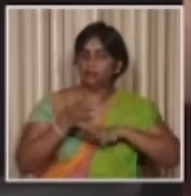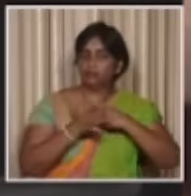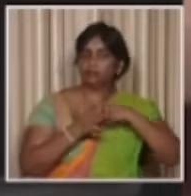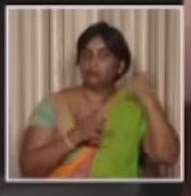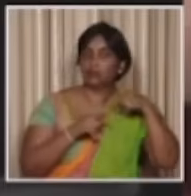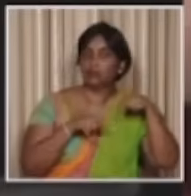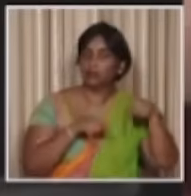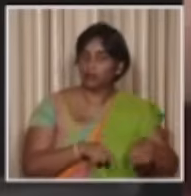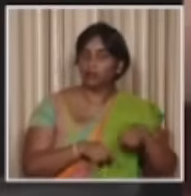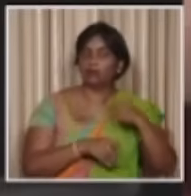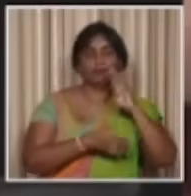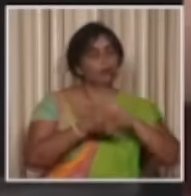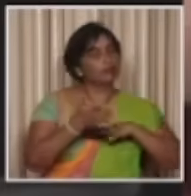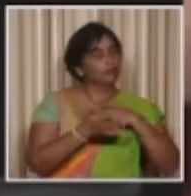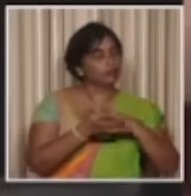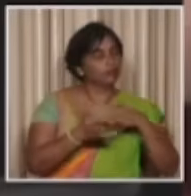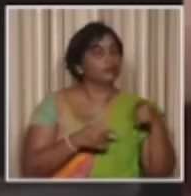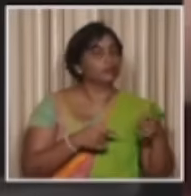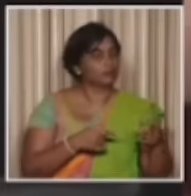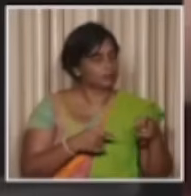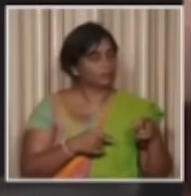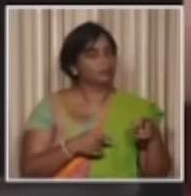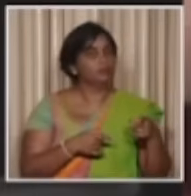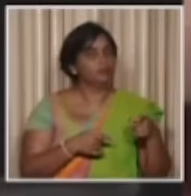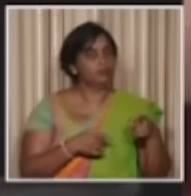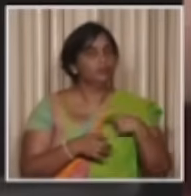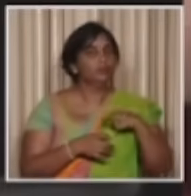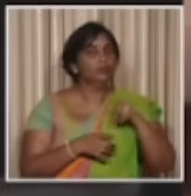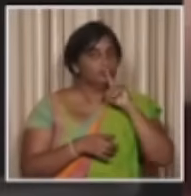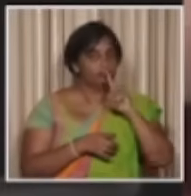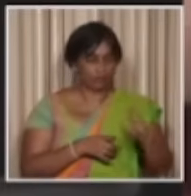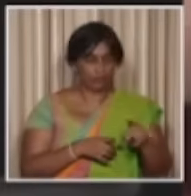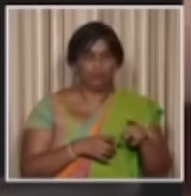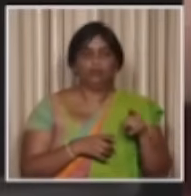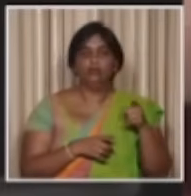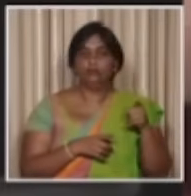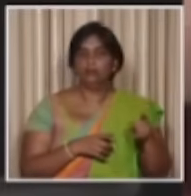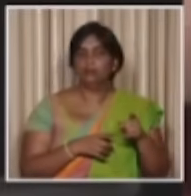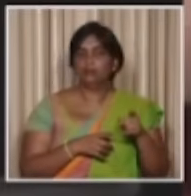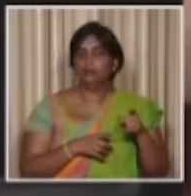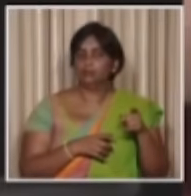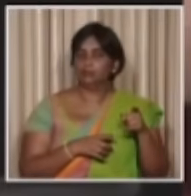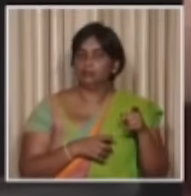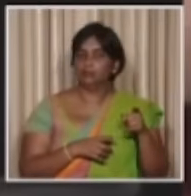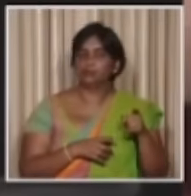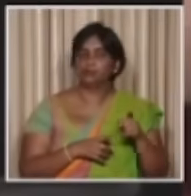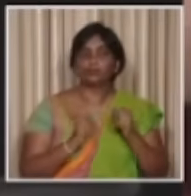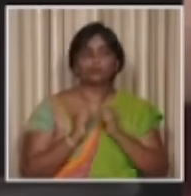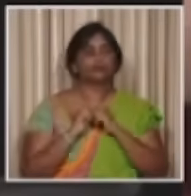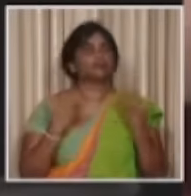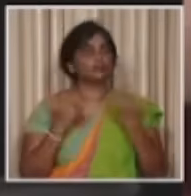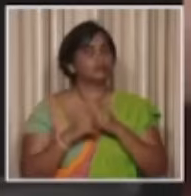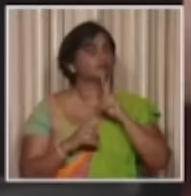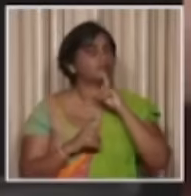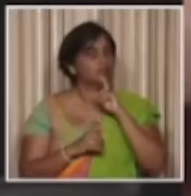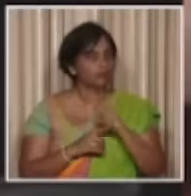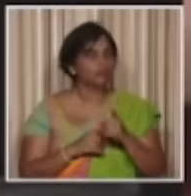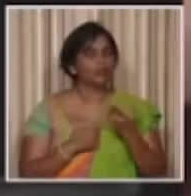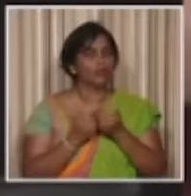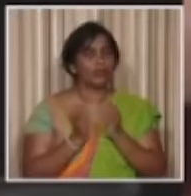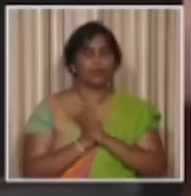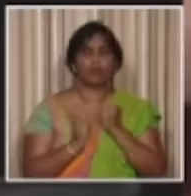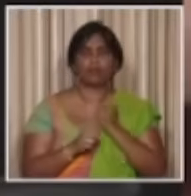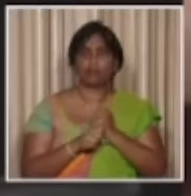යෝජනා මේ අයවැය මේ අවුරුද්දෙත් යෝජනා ආවයි කියලා ඒක කෙරිලා නැහැ කියලා කියනවනම්